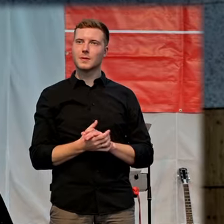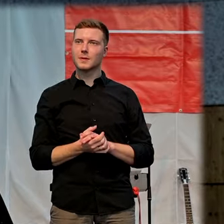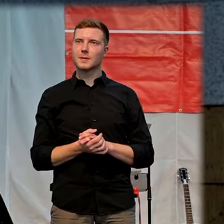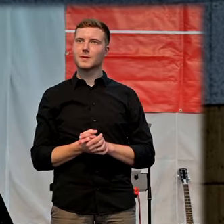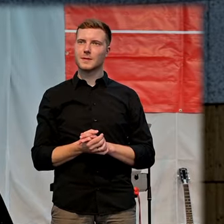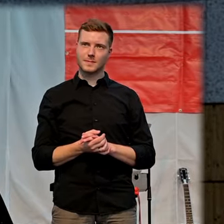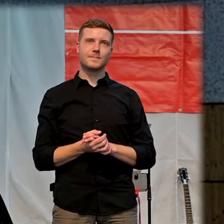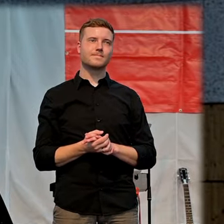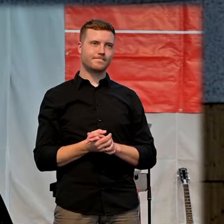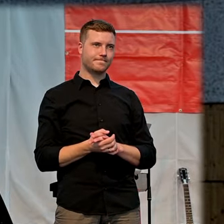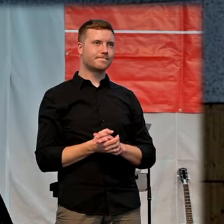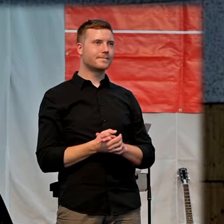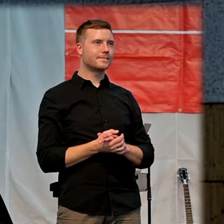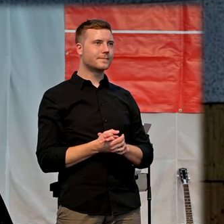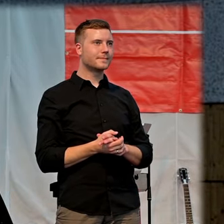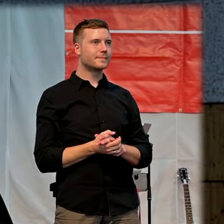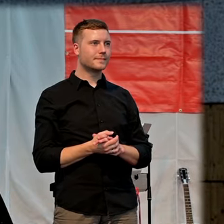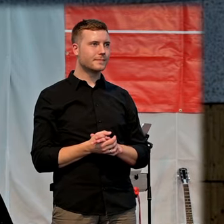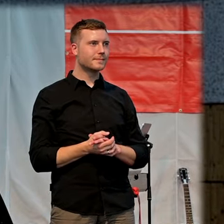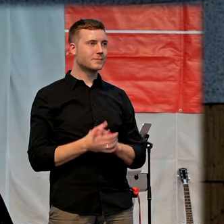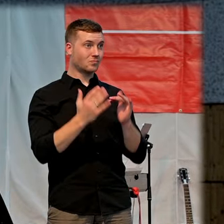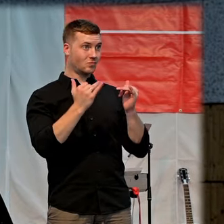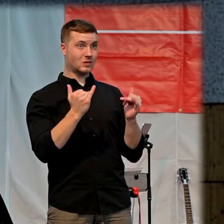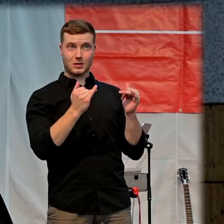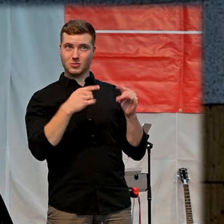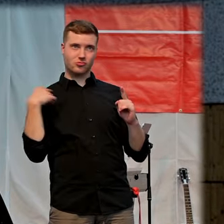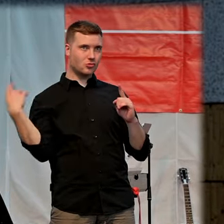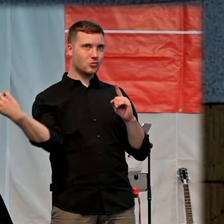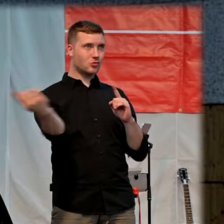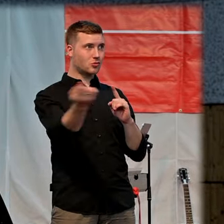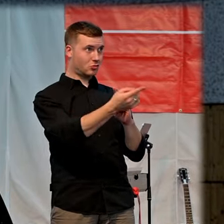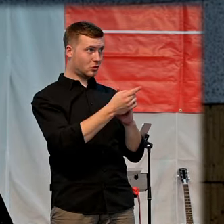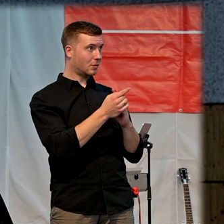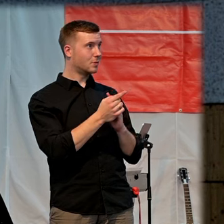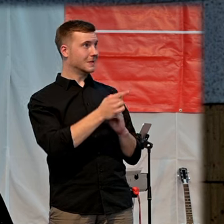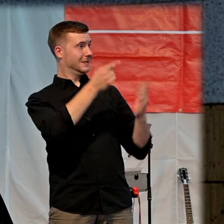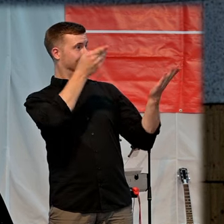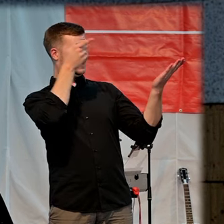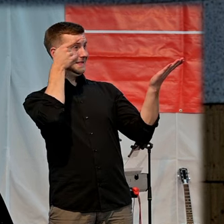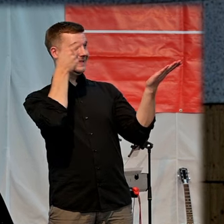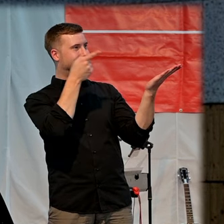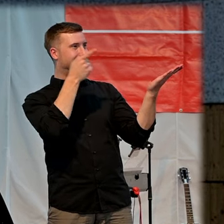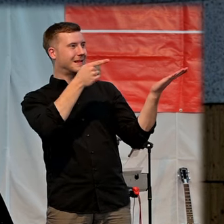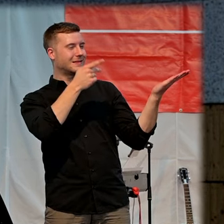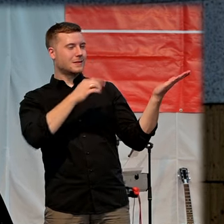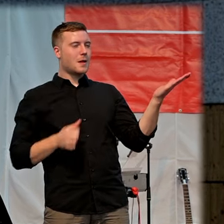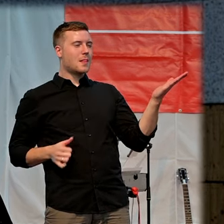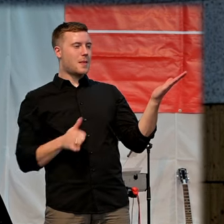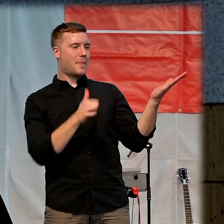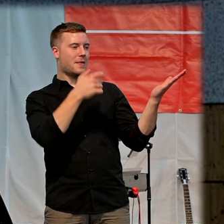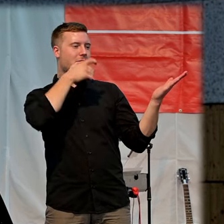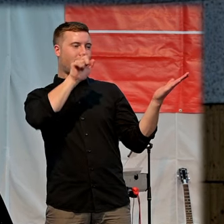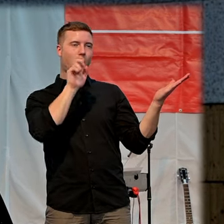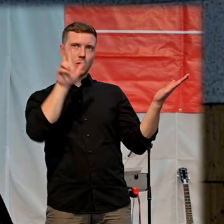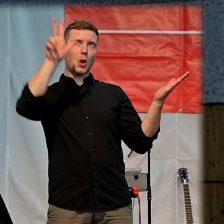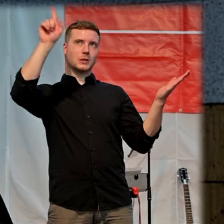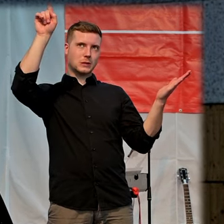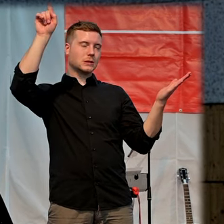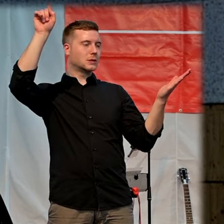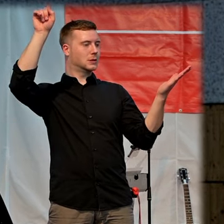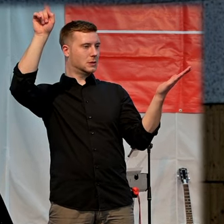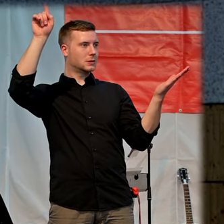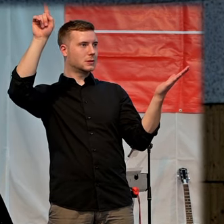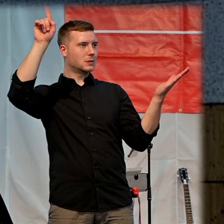Ja. Und dann bekennen wir gemeinsam, dieses ist das lebendige Wort Gottes.